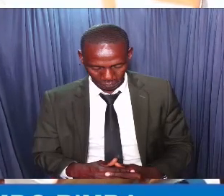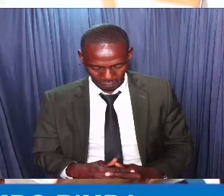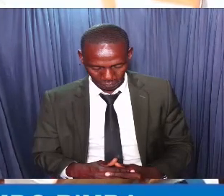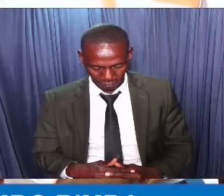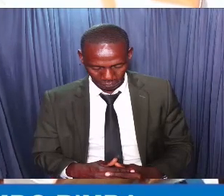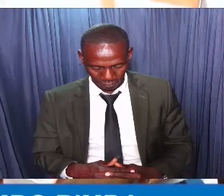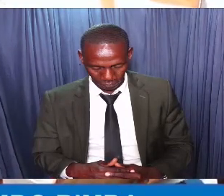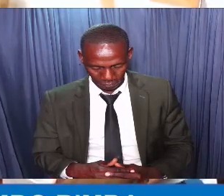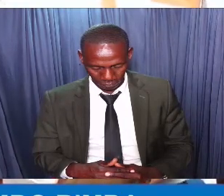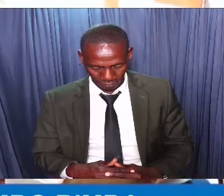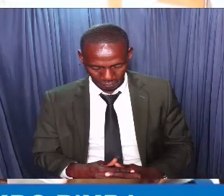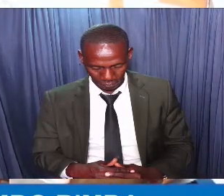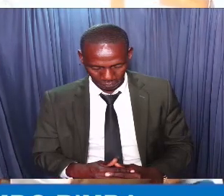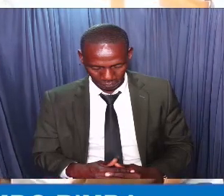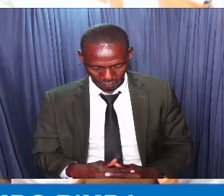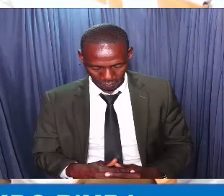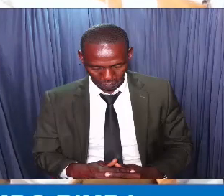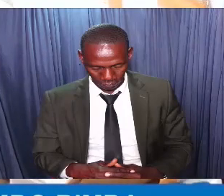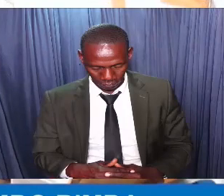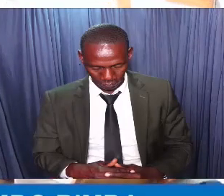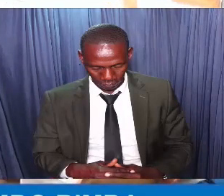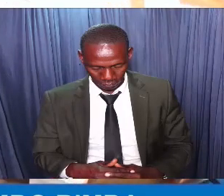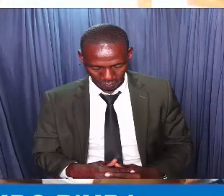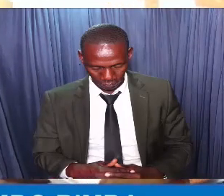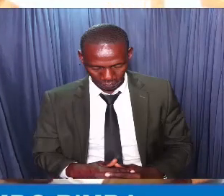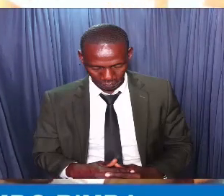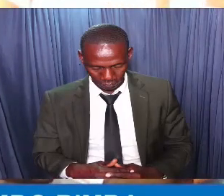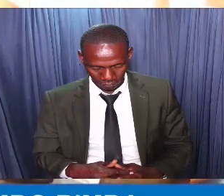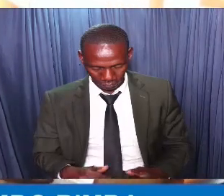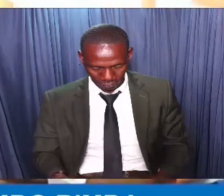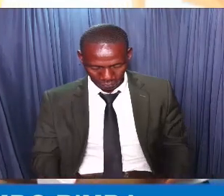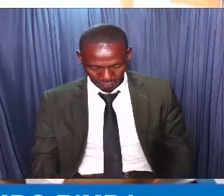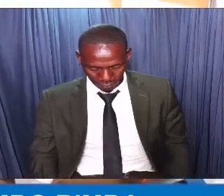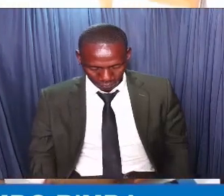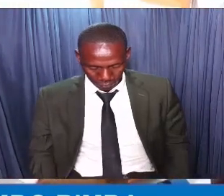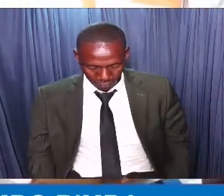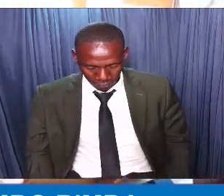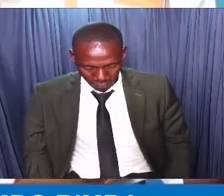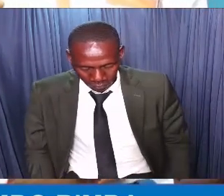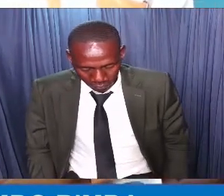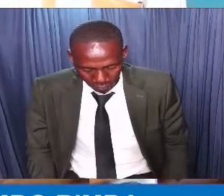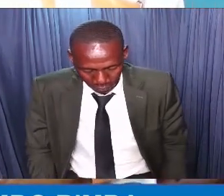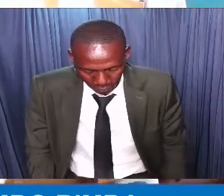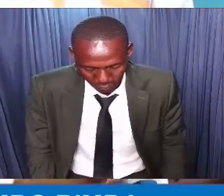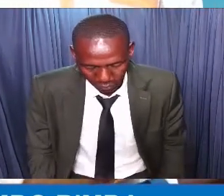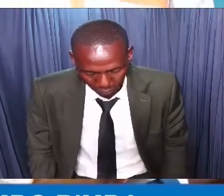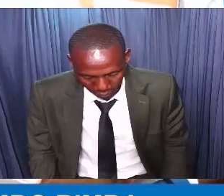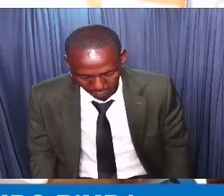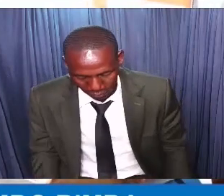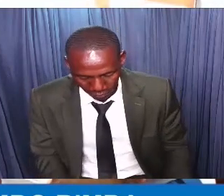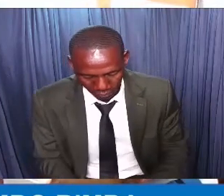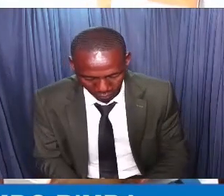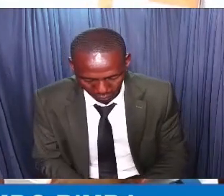zinaa. Waliooa wasijaoa. Wote wamenajisi mwili wako ambalo ni hekalu lako Bwana.